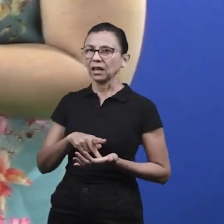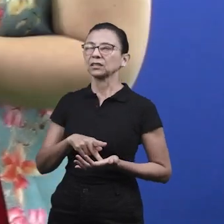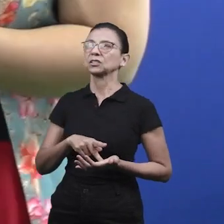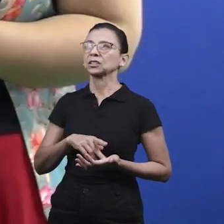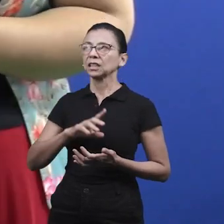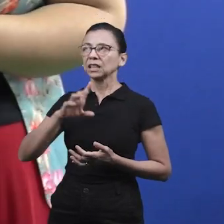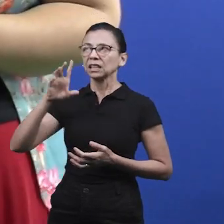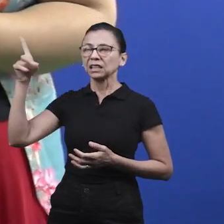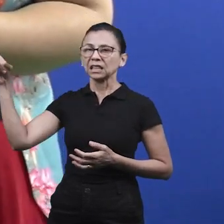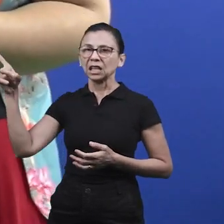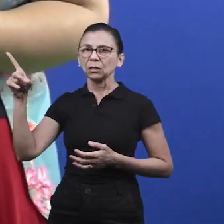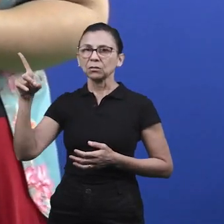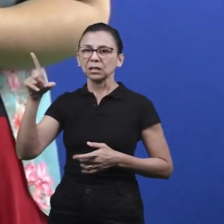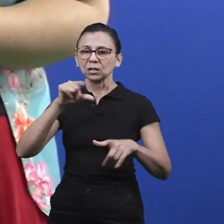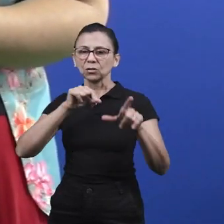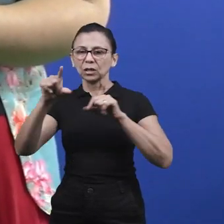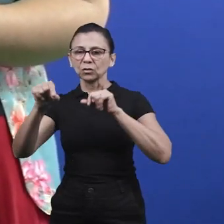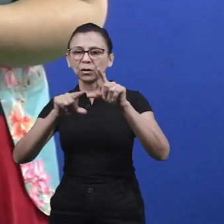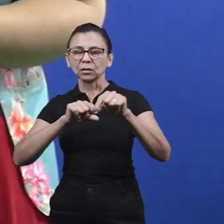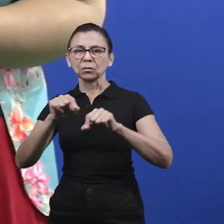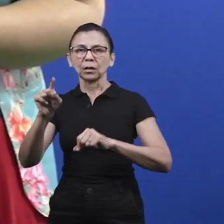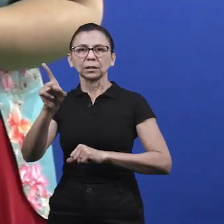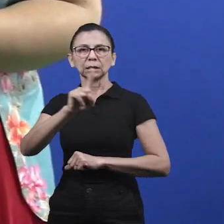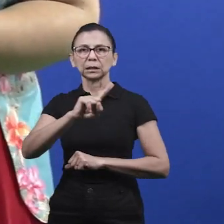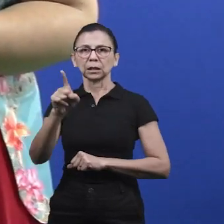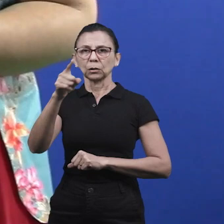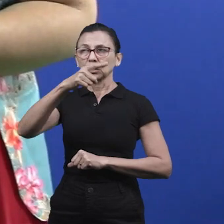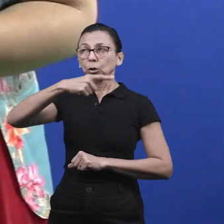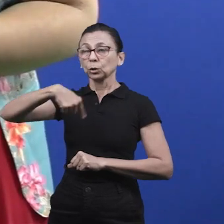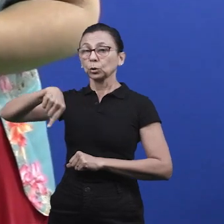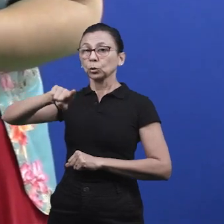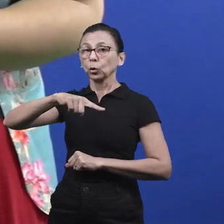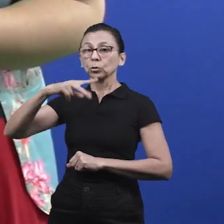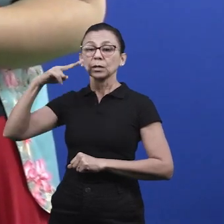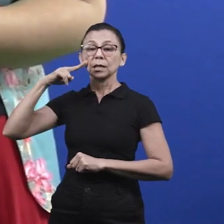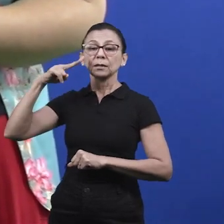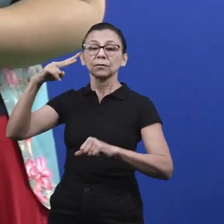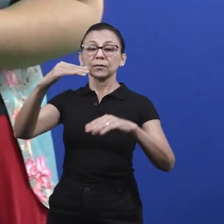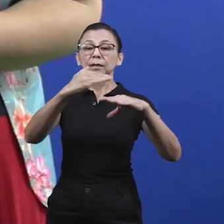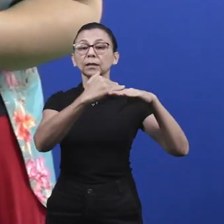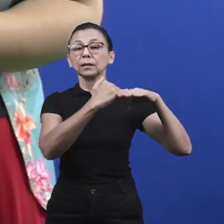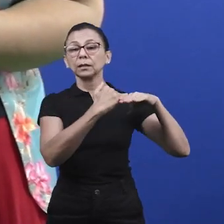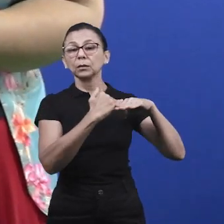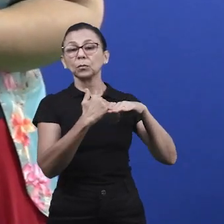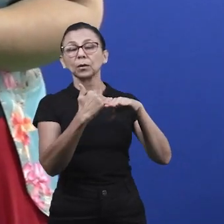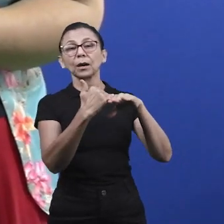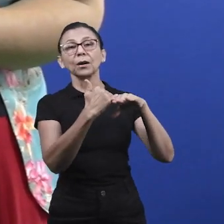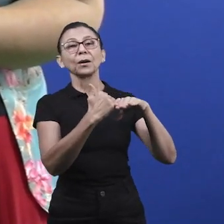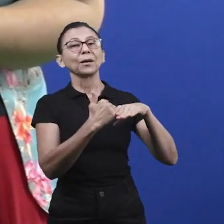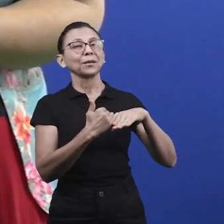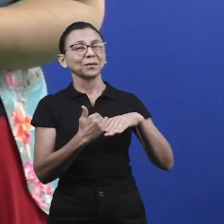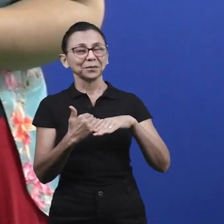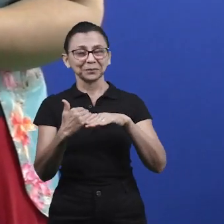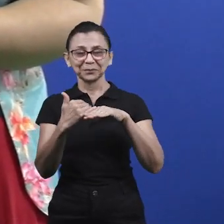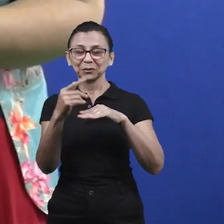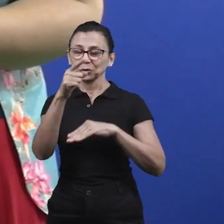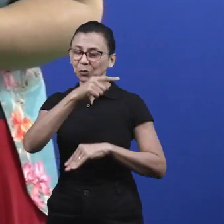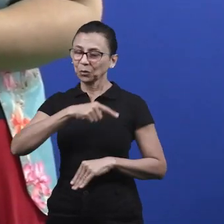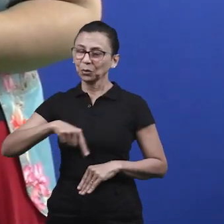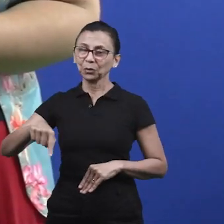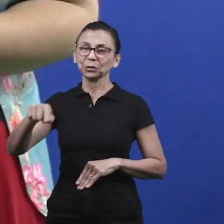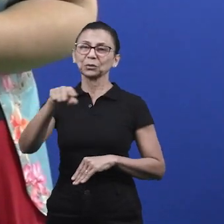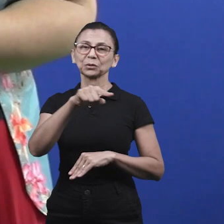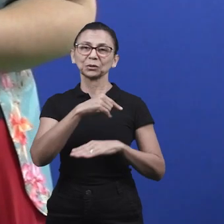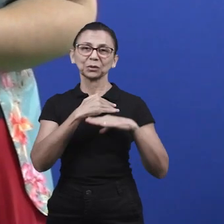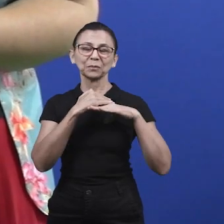en vérité que Dieu ne fait pas exception de personne. Donc pour notre Dieu, Dieu ne fait pas d'acception de personne. Pour notre Dieu, nous tous